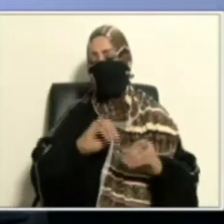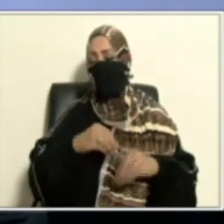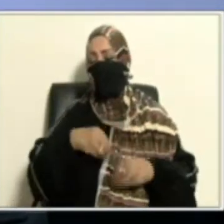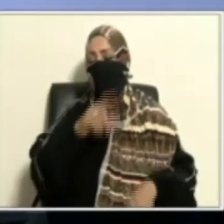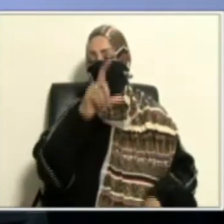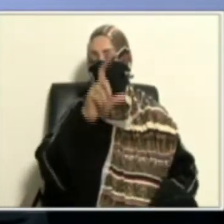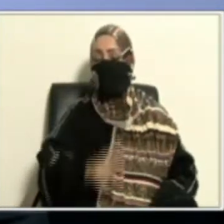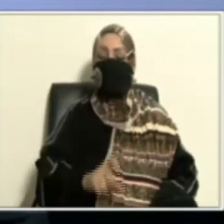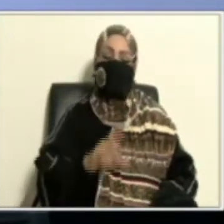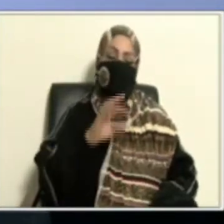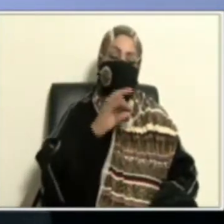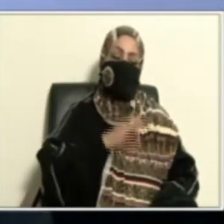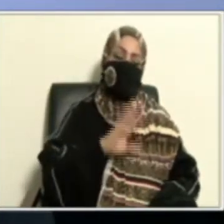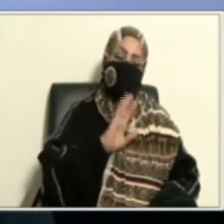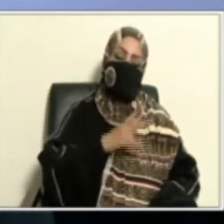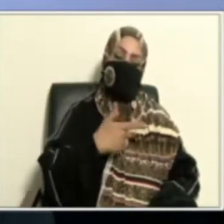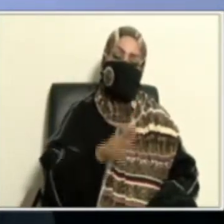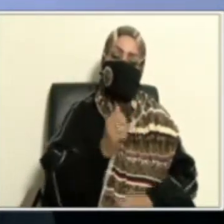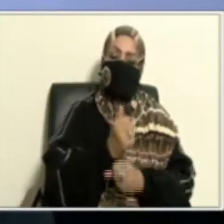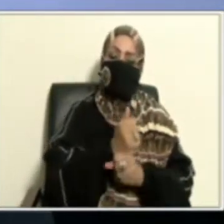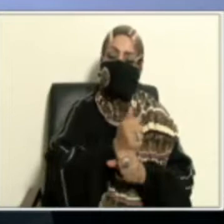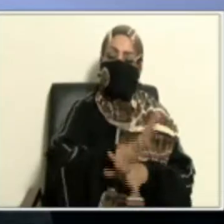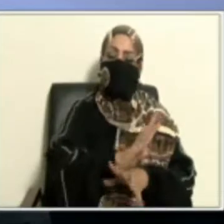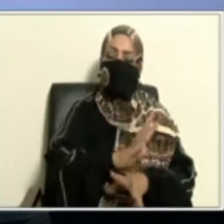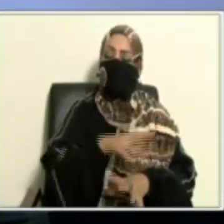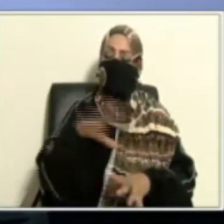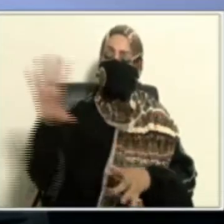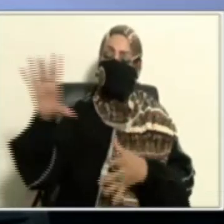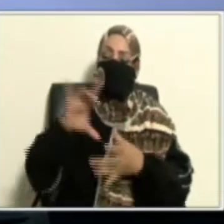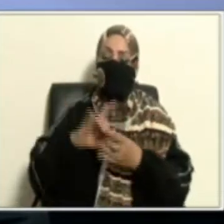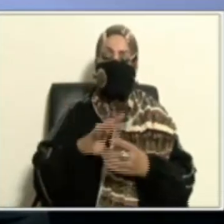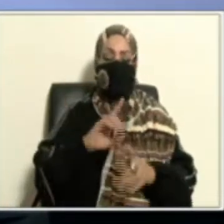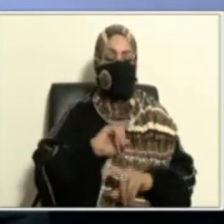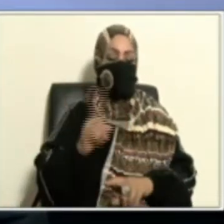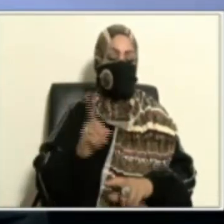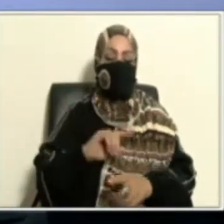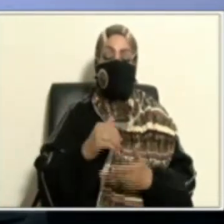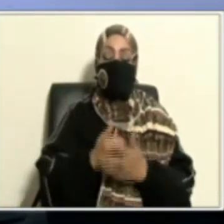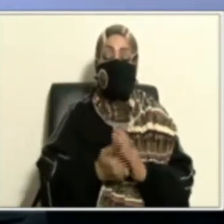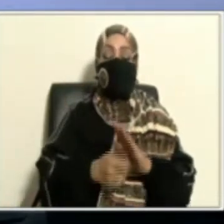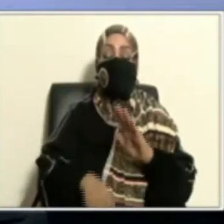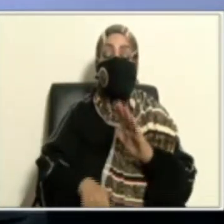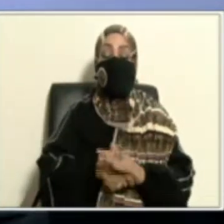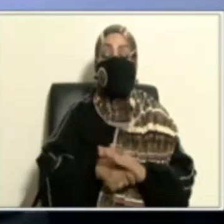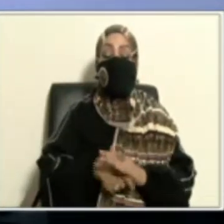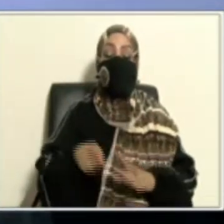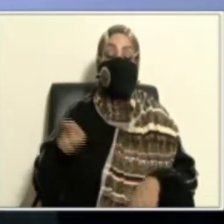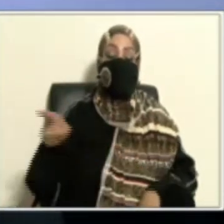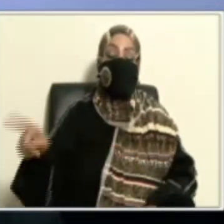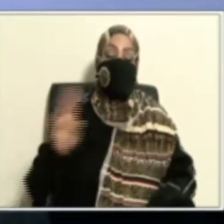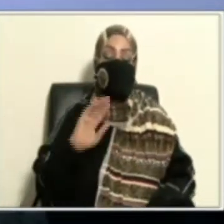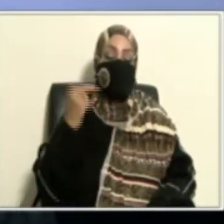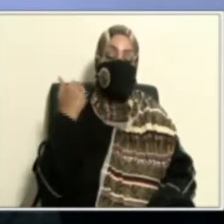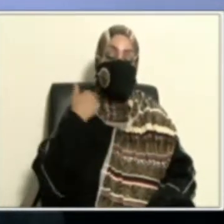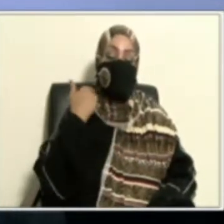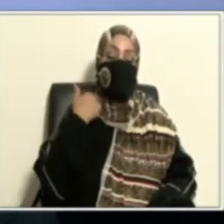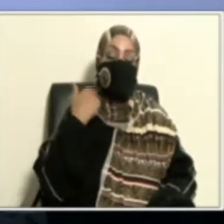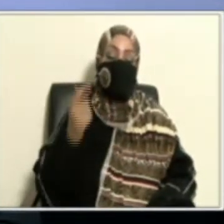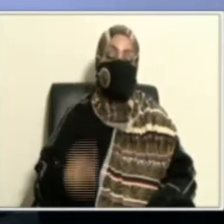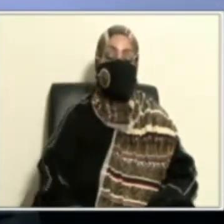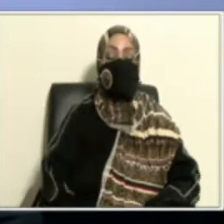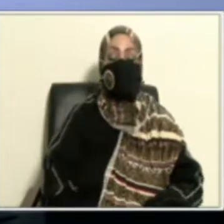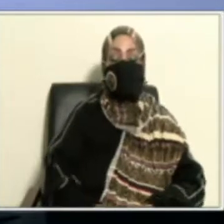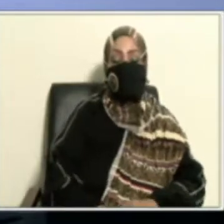البيع حلالا. وهذا غالب الناس يقعون في الخطأ في هذا الشرط، لا يمشي ياخذ شيك